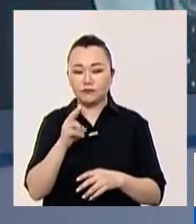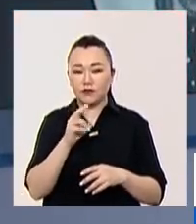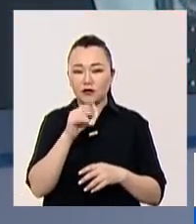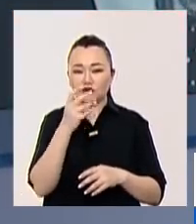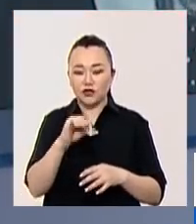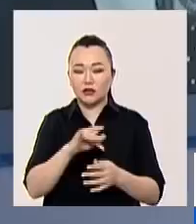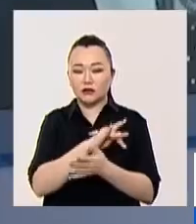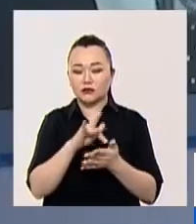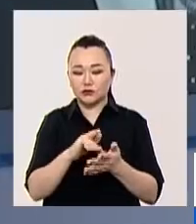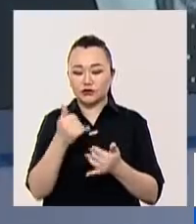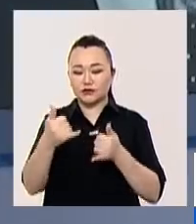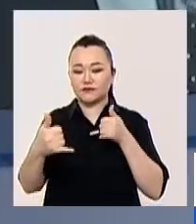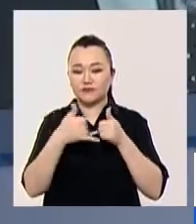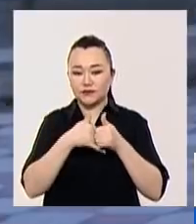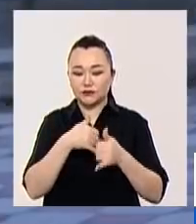қаласынан байланысқа шығады.